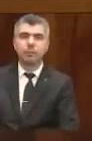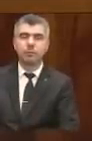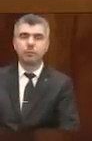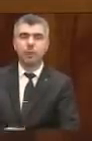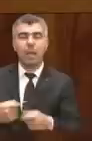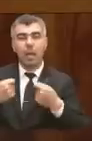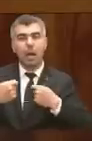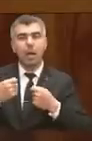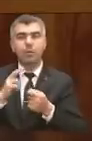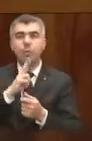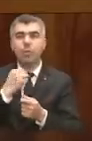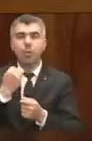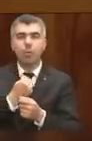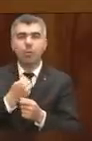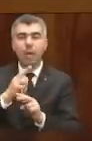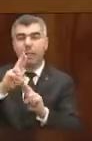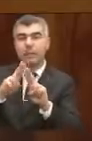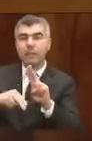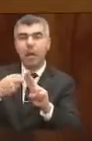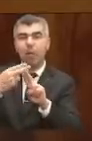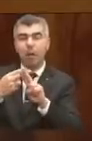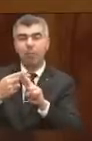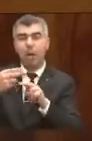سيد رئيس الحكومه المغاربه